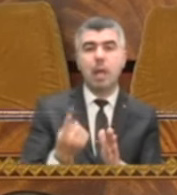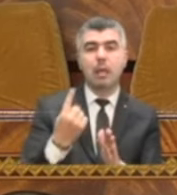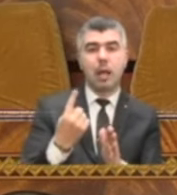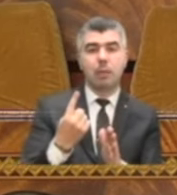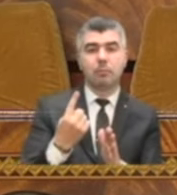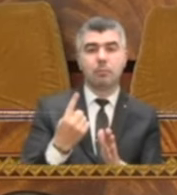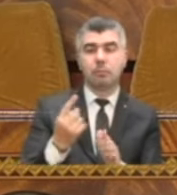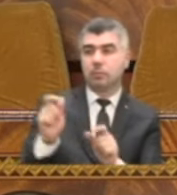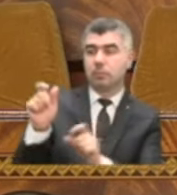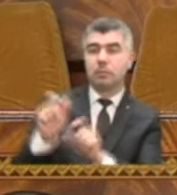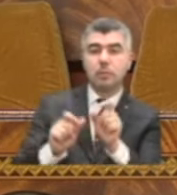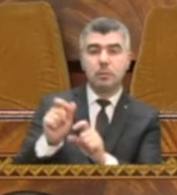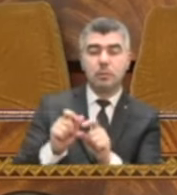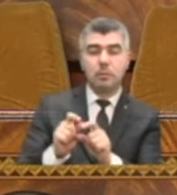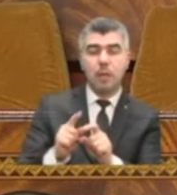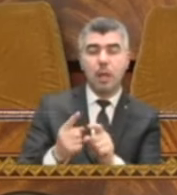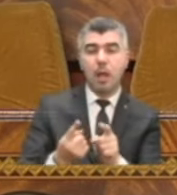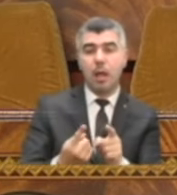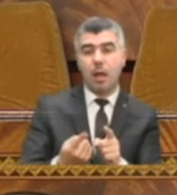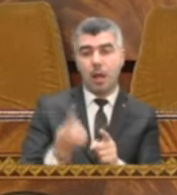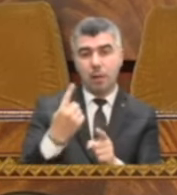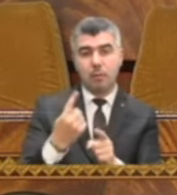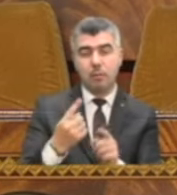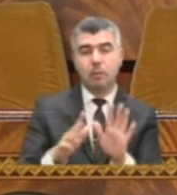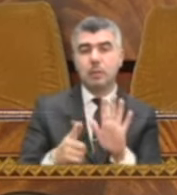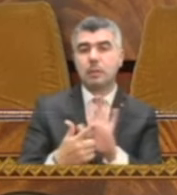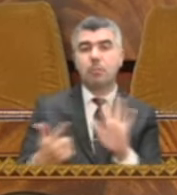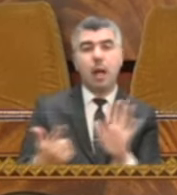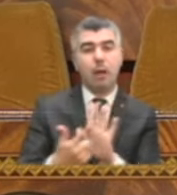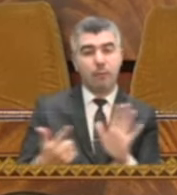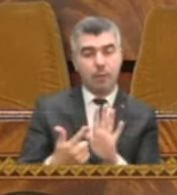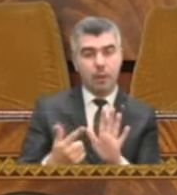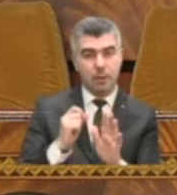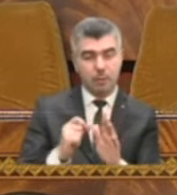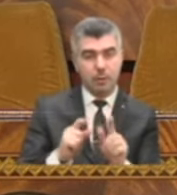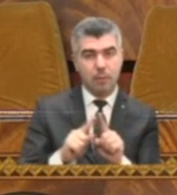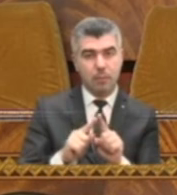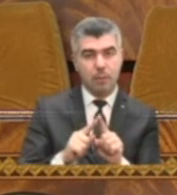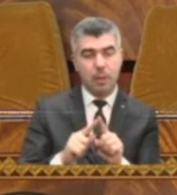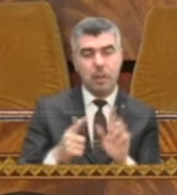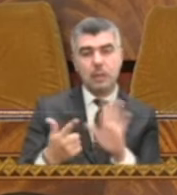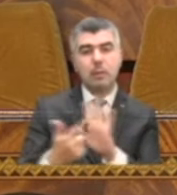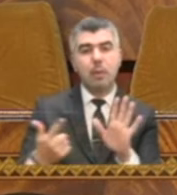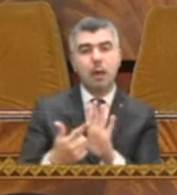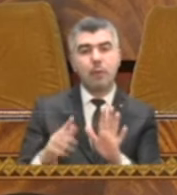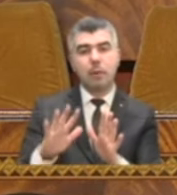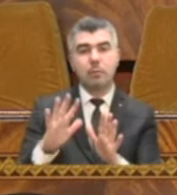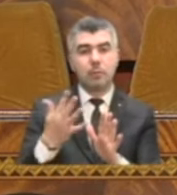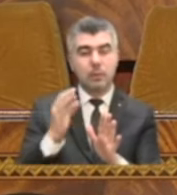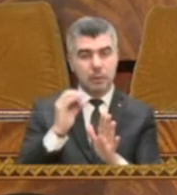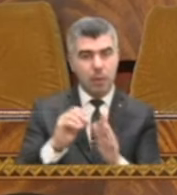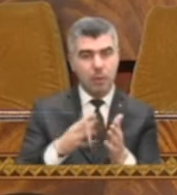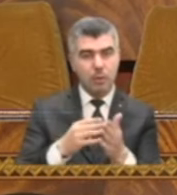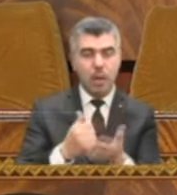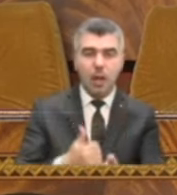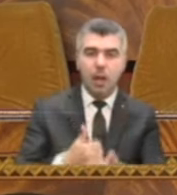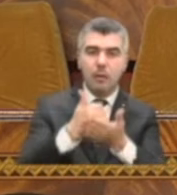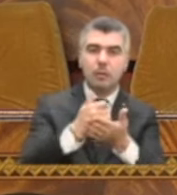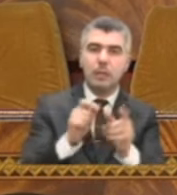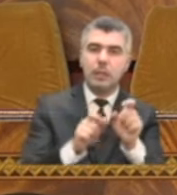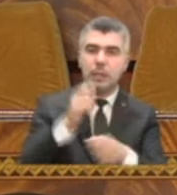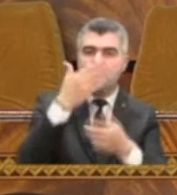قيمتها الحقيقية هي 175 درهم، والدولة تؤدي 75 درهم عن المواطن في إطار دعم القدرة الشرائية